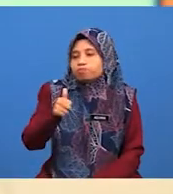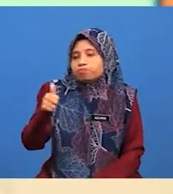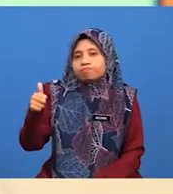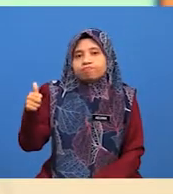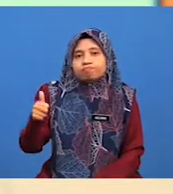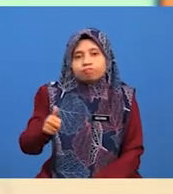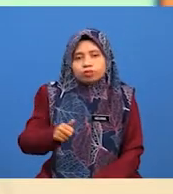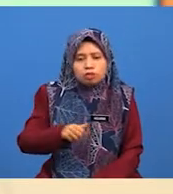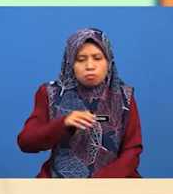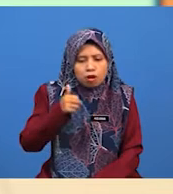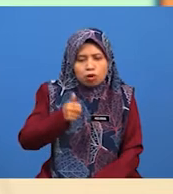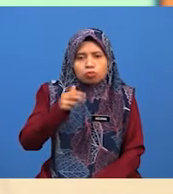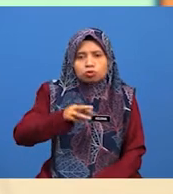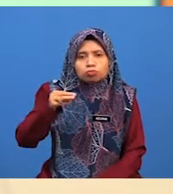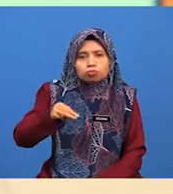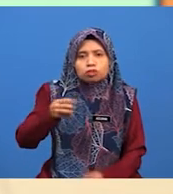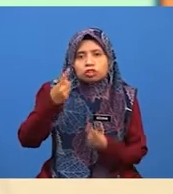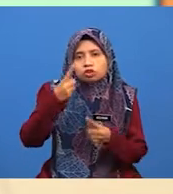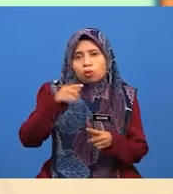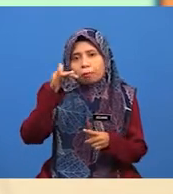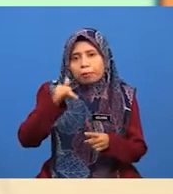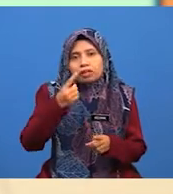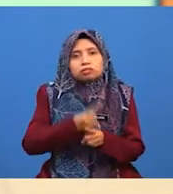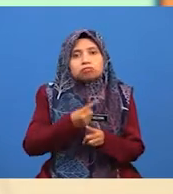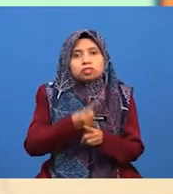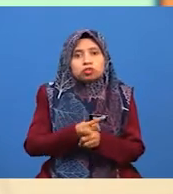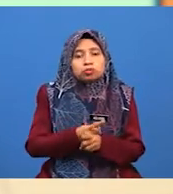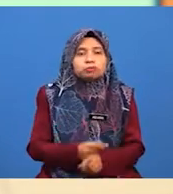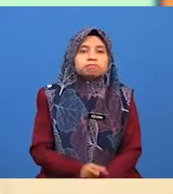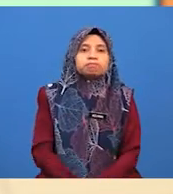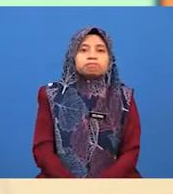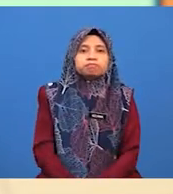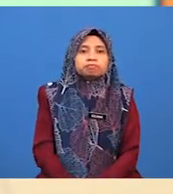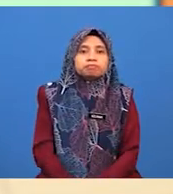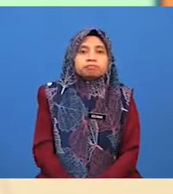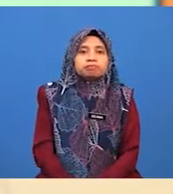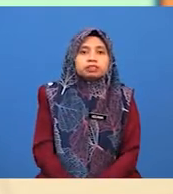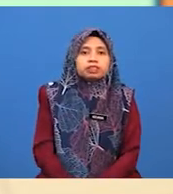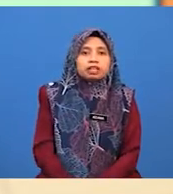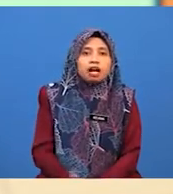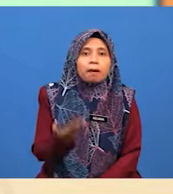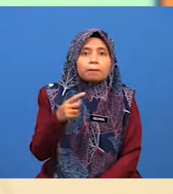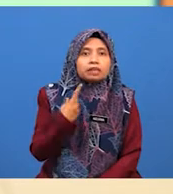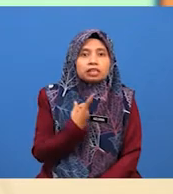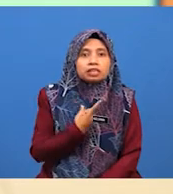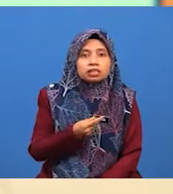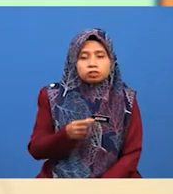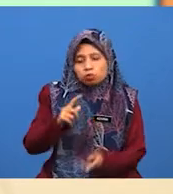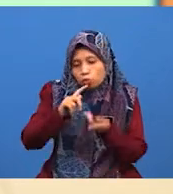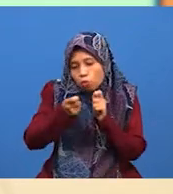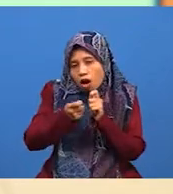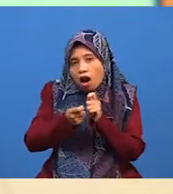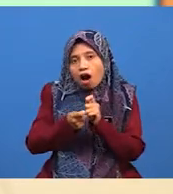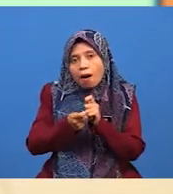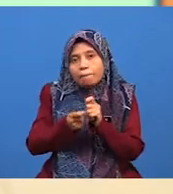Wah, bagus murid-murid. Jawapan yang kamu berikan tepat. Mari kita beralih